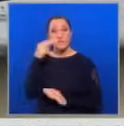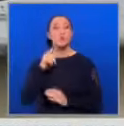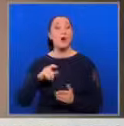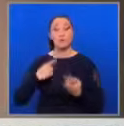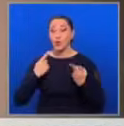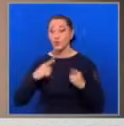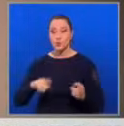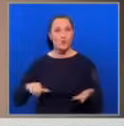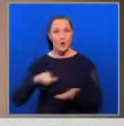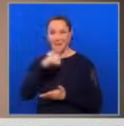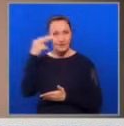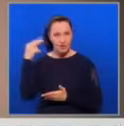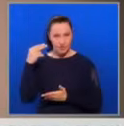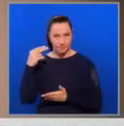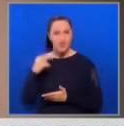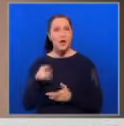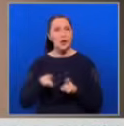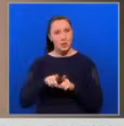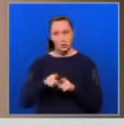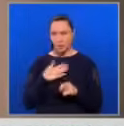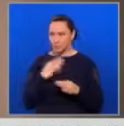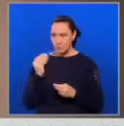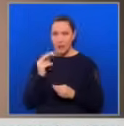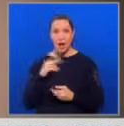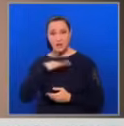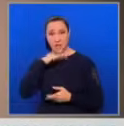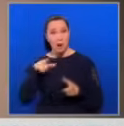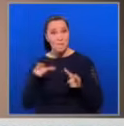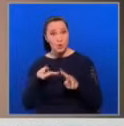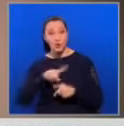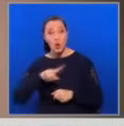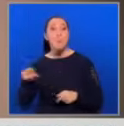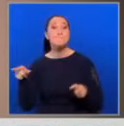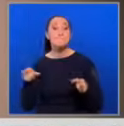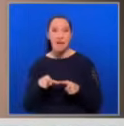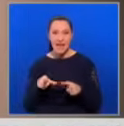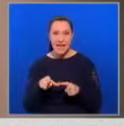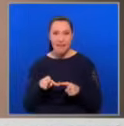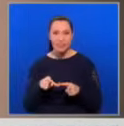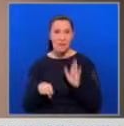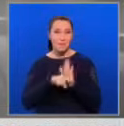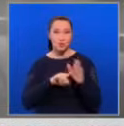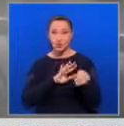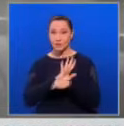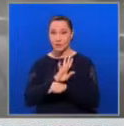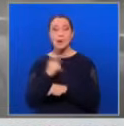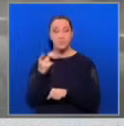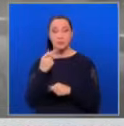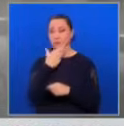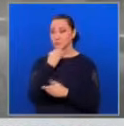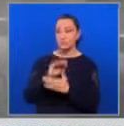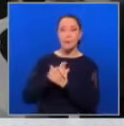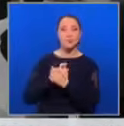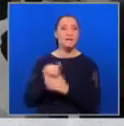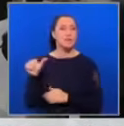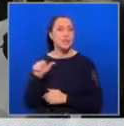друга аерогара като си с бебе как се стига от мюнхен до меминген на ми1 там се запознават с